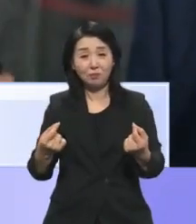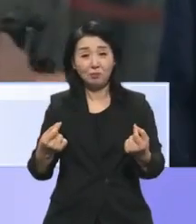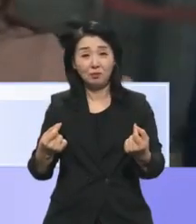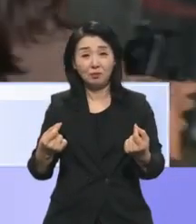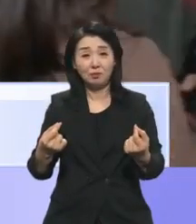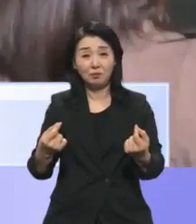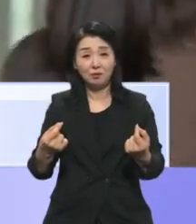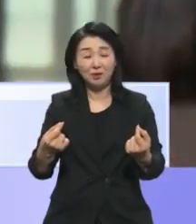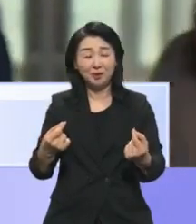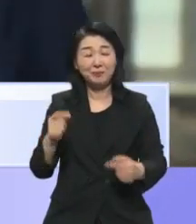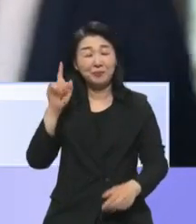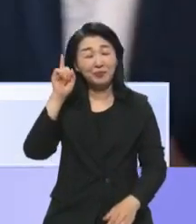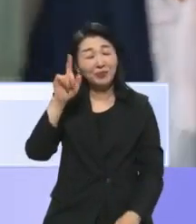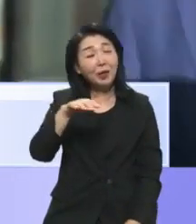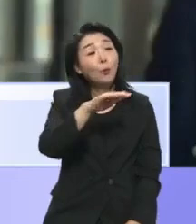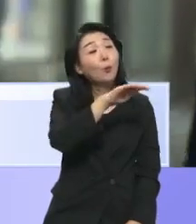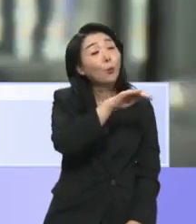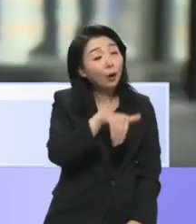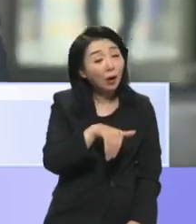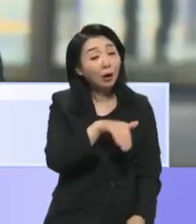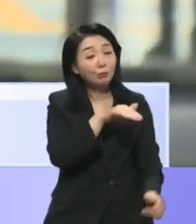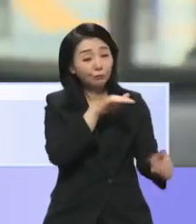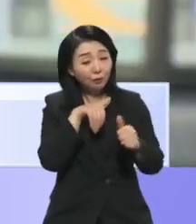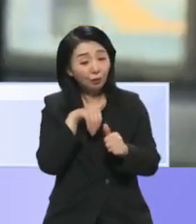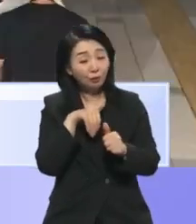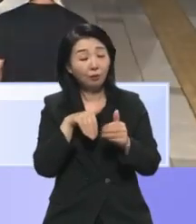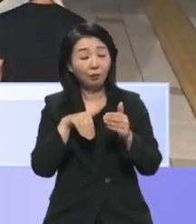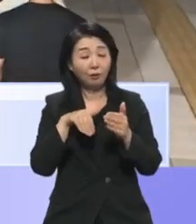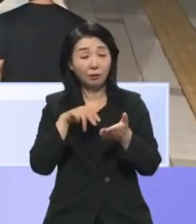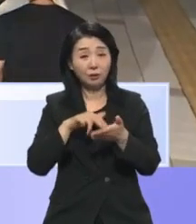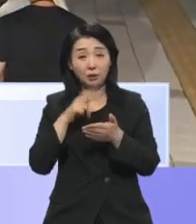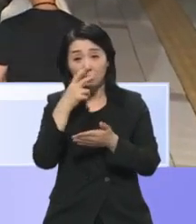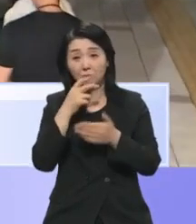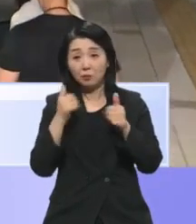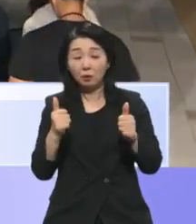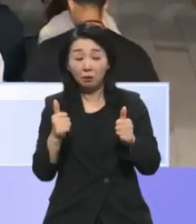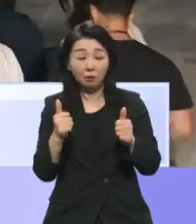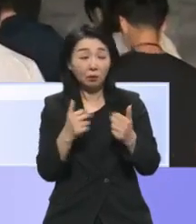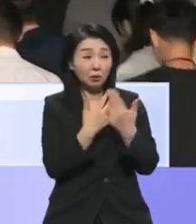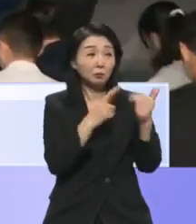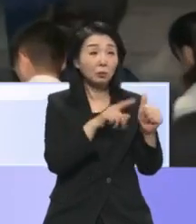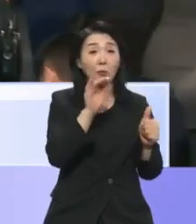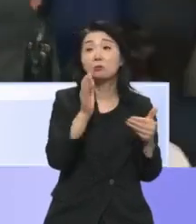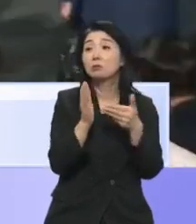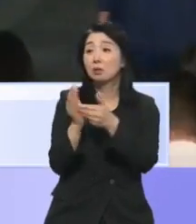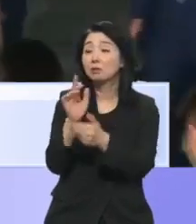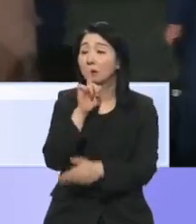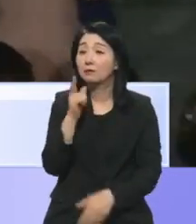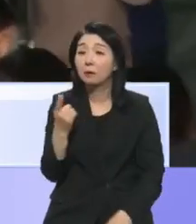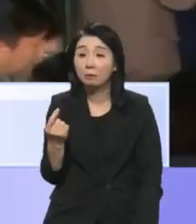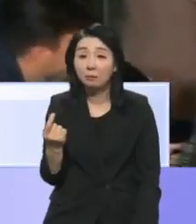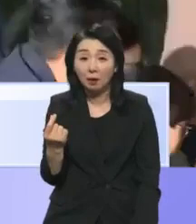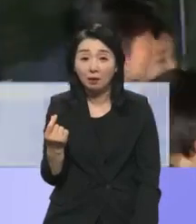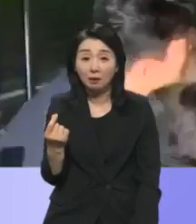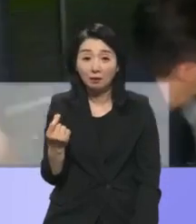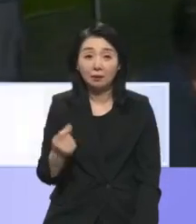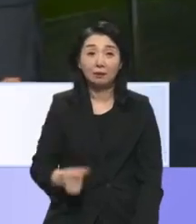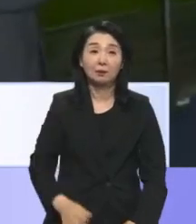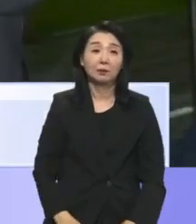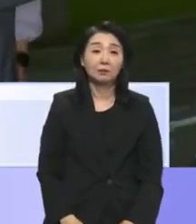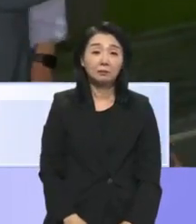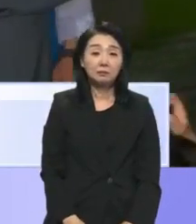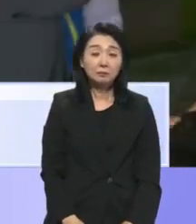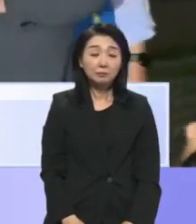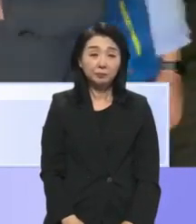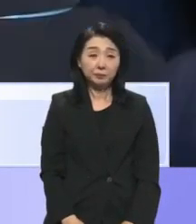나와서는 내일 오라고 한 거에 대해서도 검찰 측에서는 이재명 대표 측에서 오히려 먼저 제시했다라고 했죠